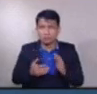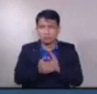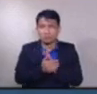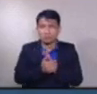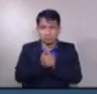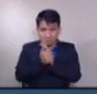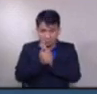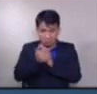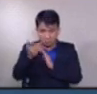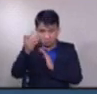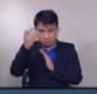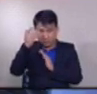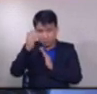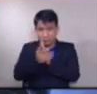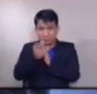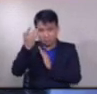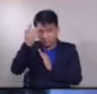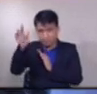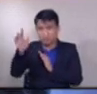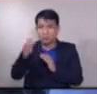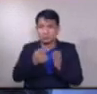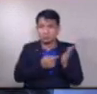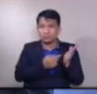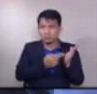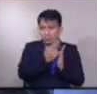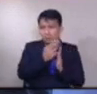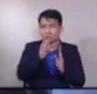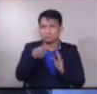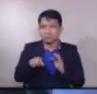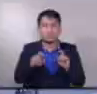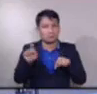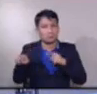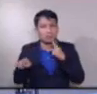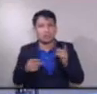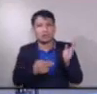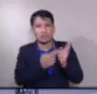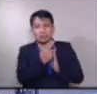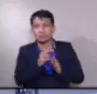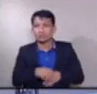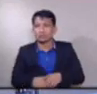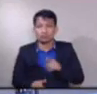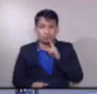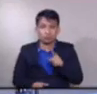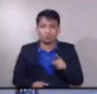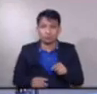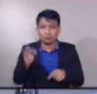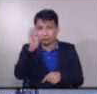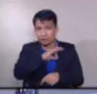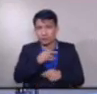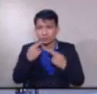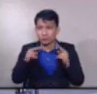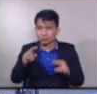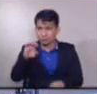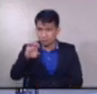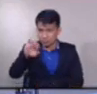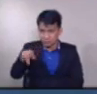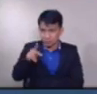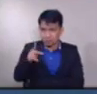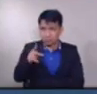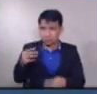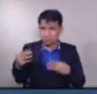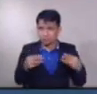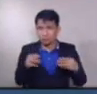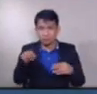o matapat? Matapat po. Totoo o fake news? May EJK sa war